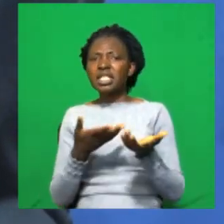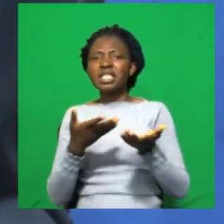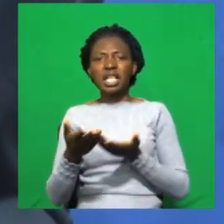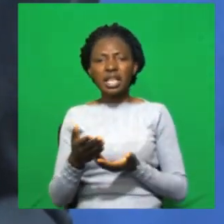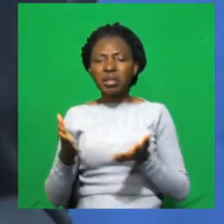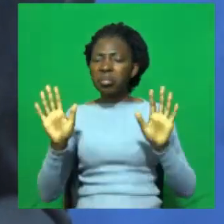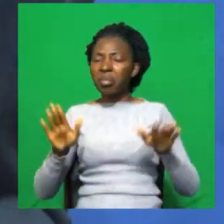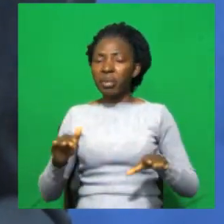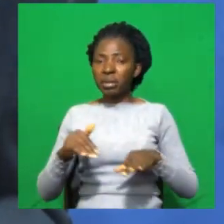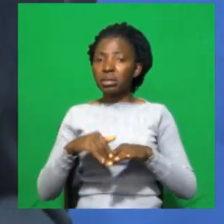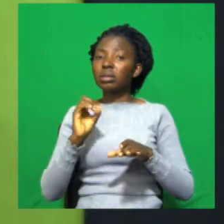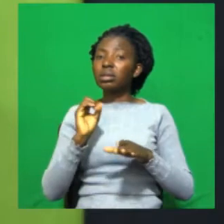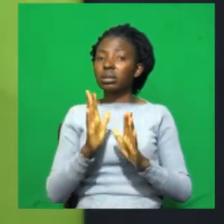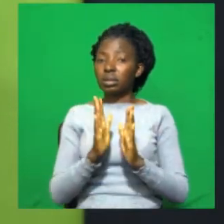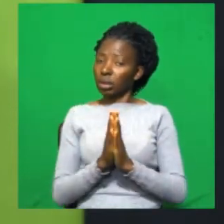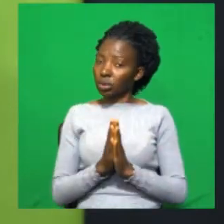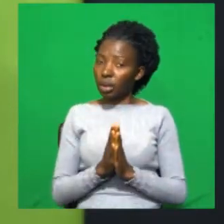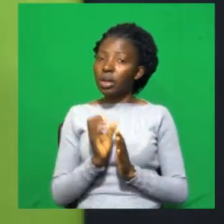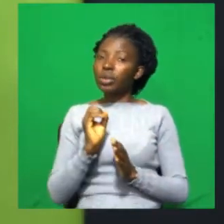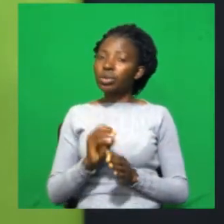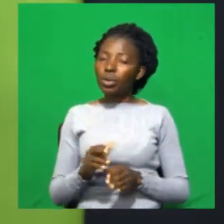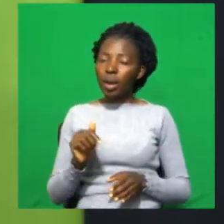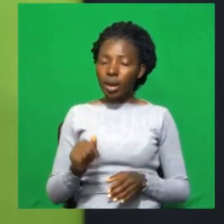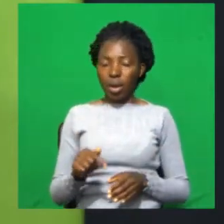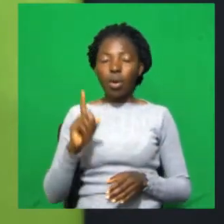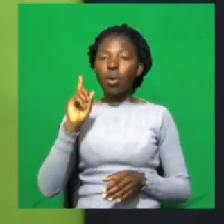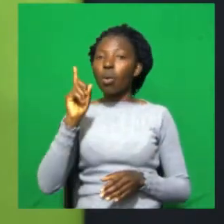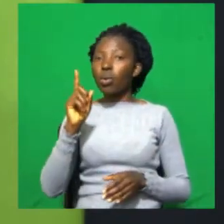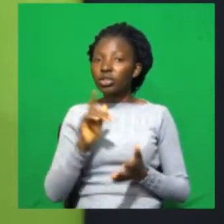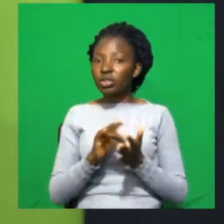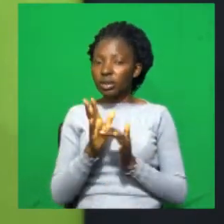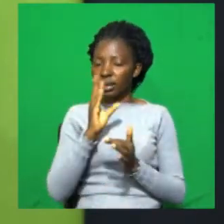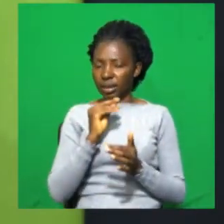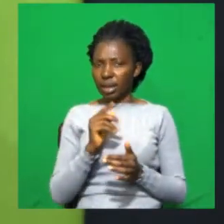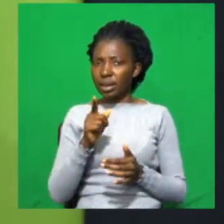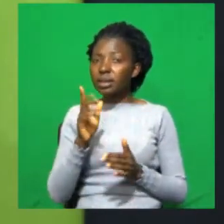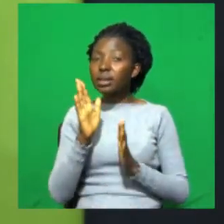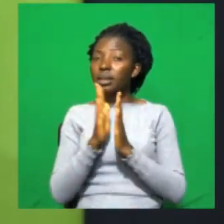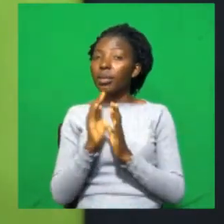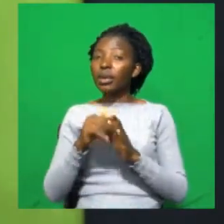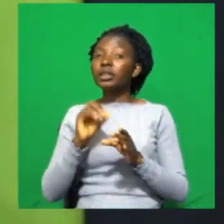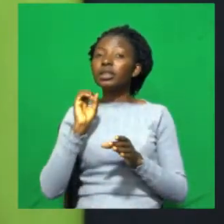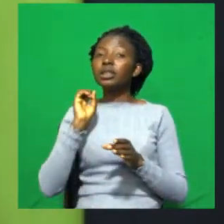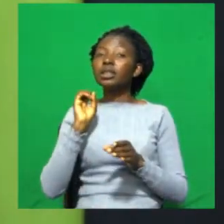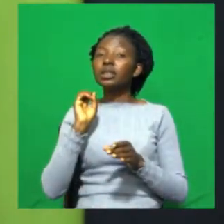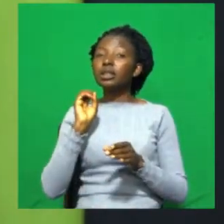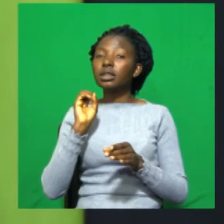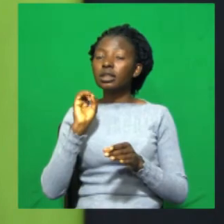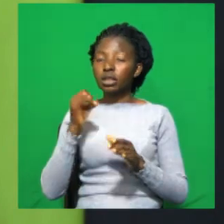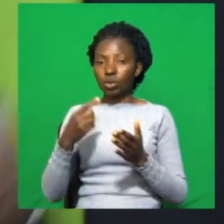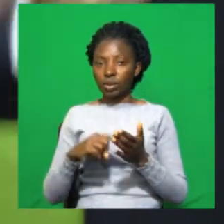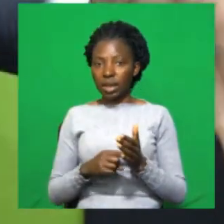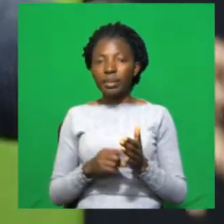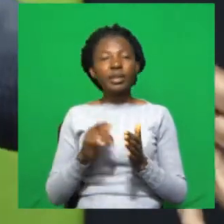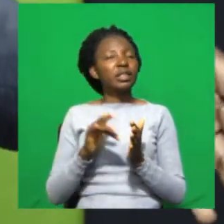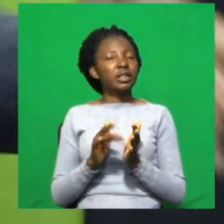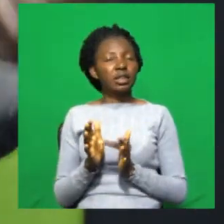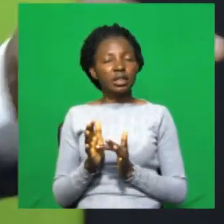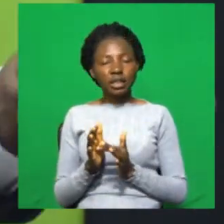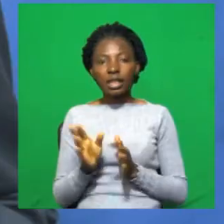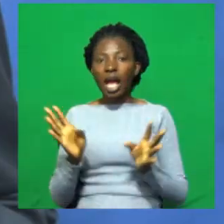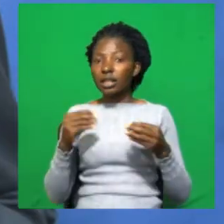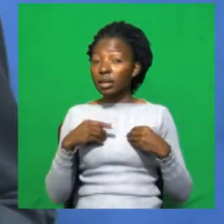varimo. Saka Jesu ari kutoti temberi yaive paJerusarema. Jesu ari kutobvuma kuti imba yababa vangu. Alright. ndozvaatotaura